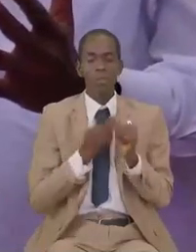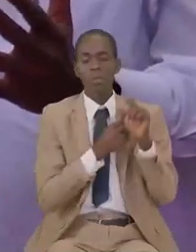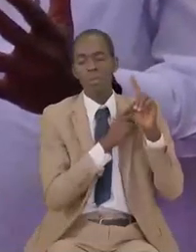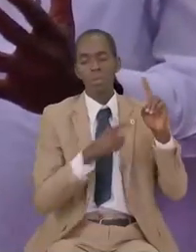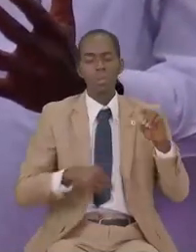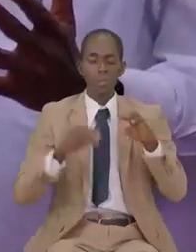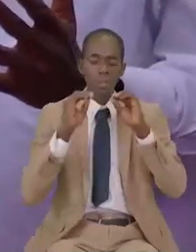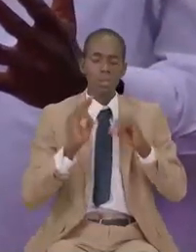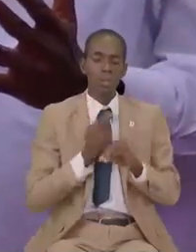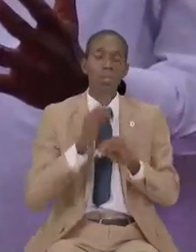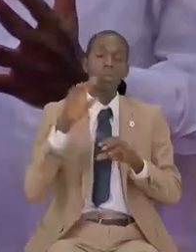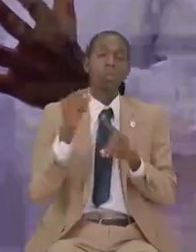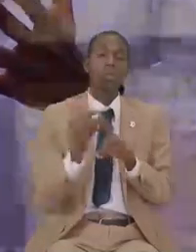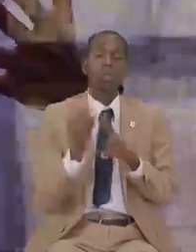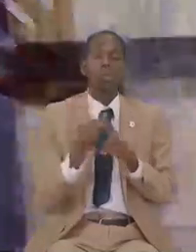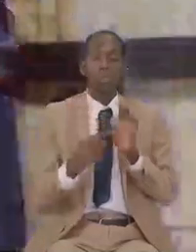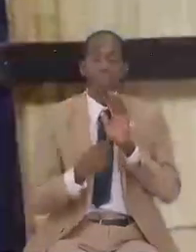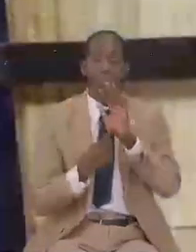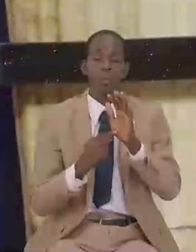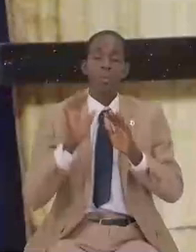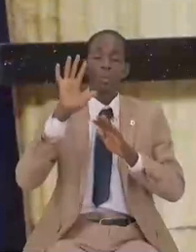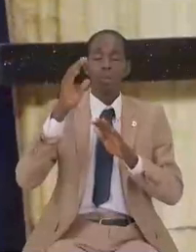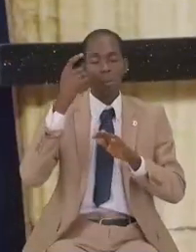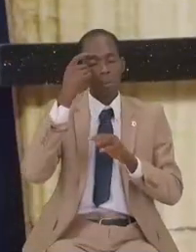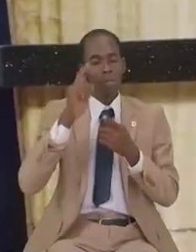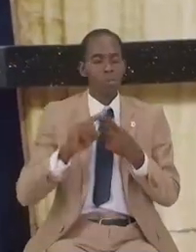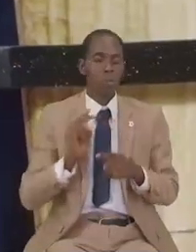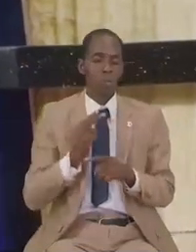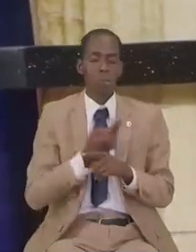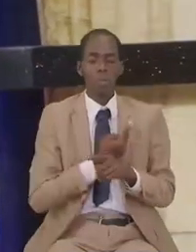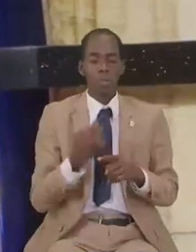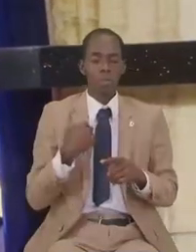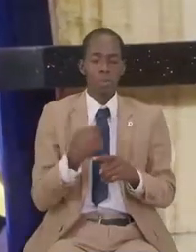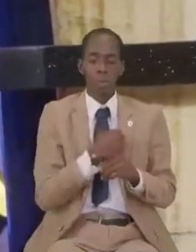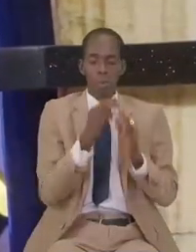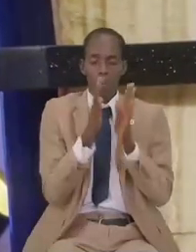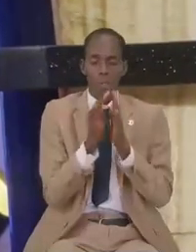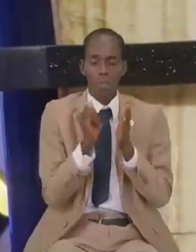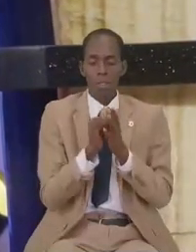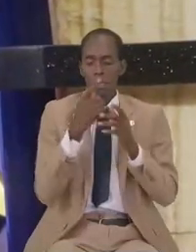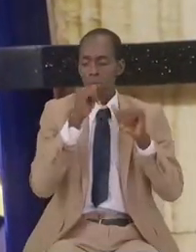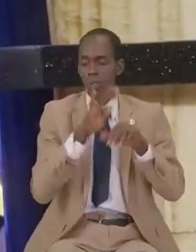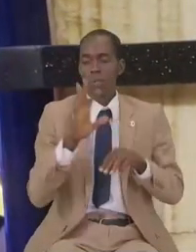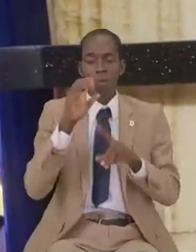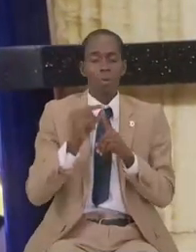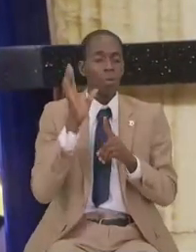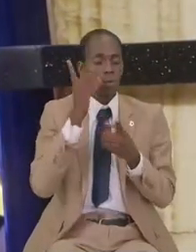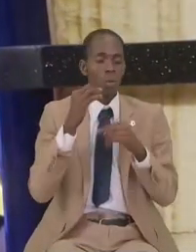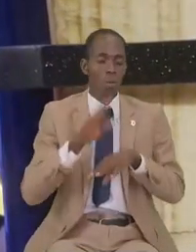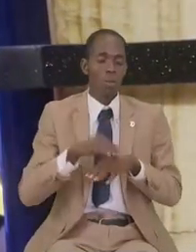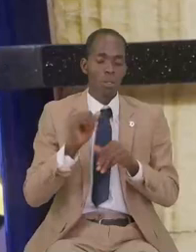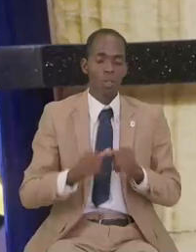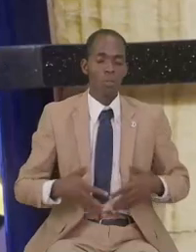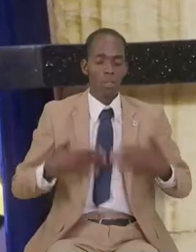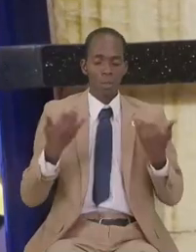ta parole, révèle ta pensée et nous prions que les bénédictions de la parole soient